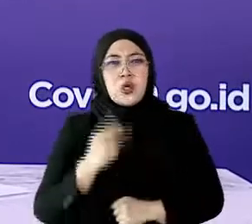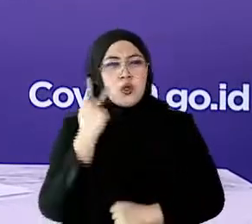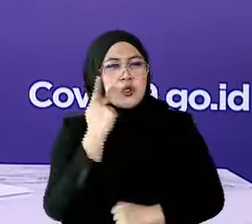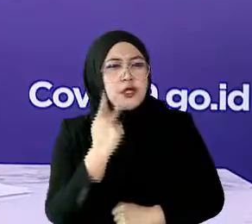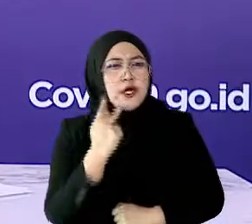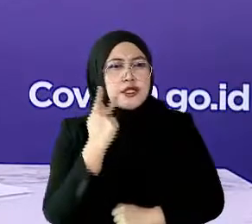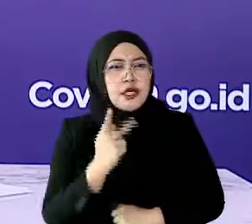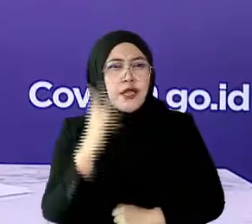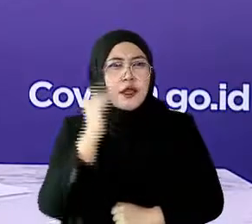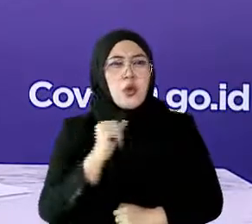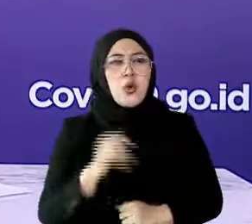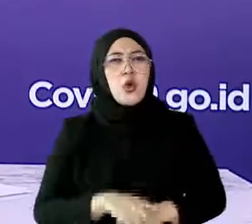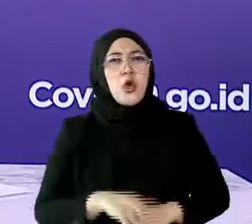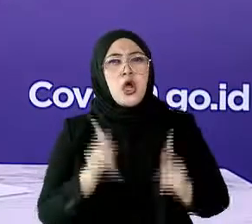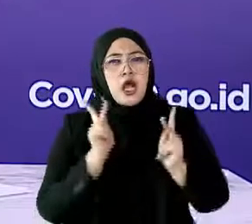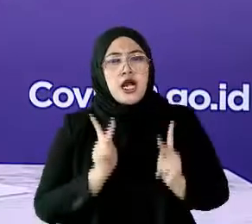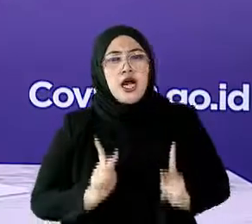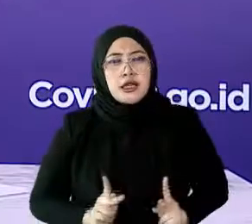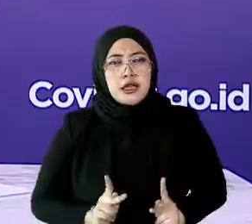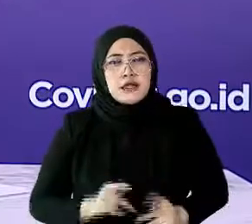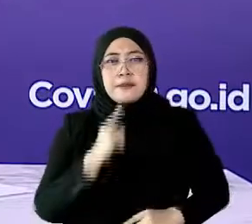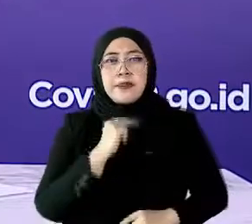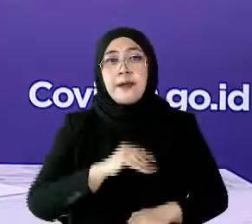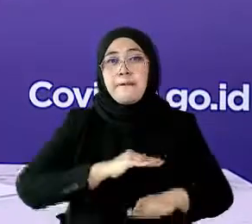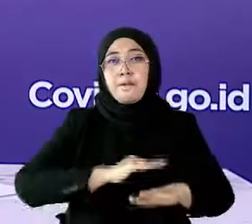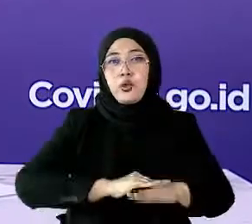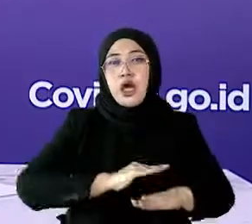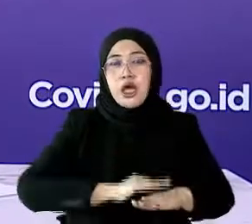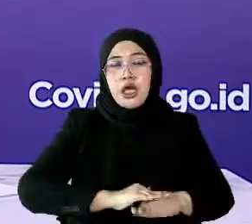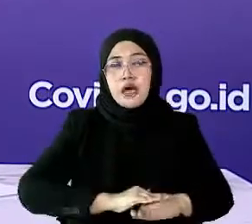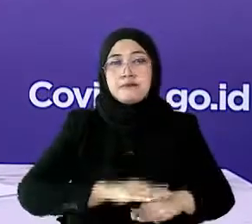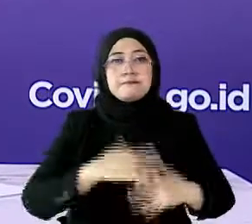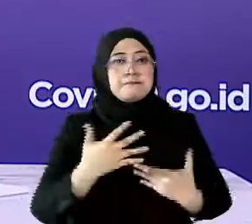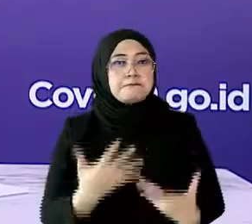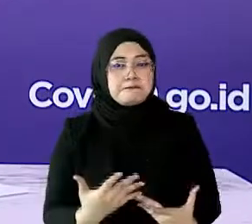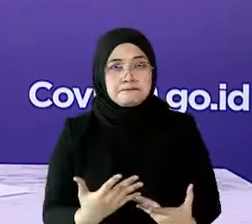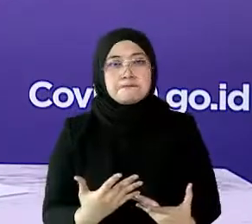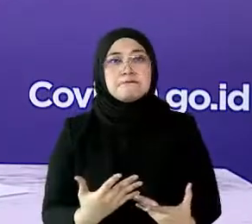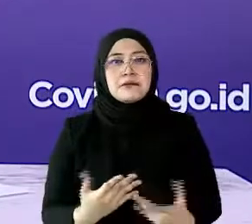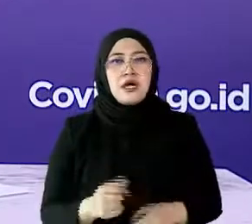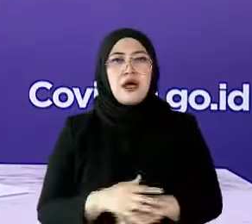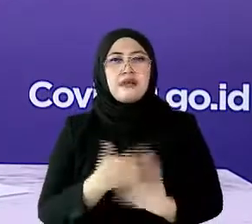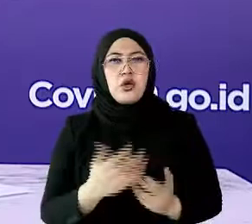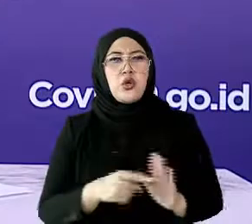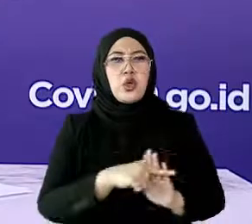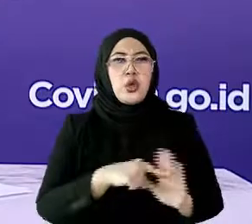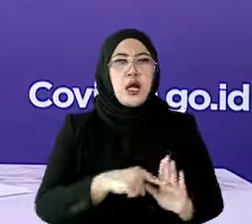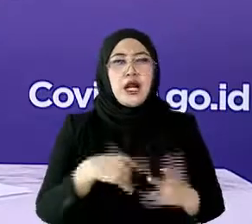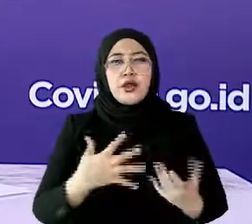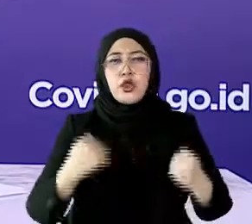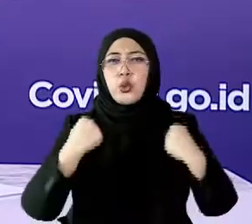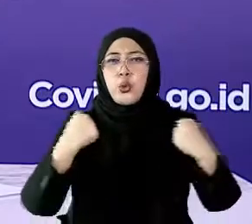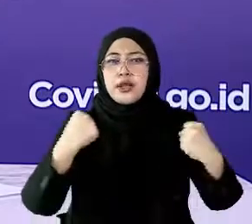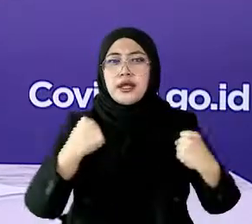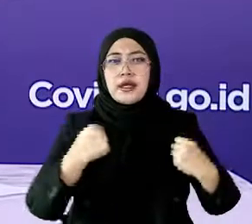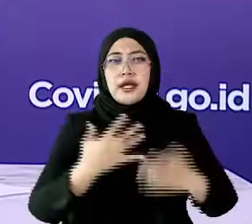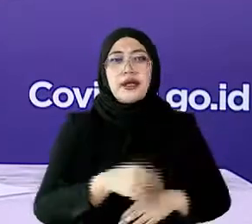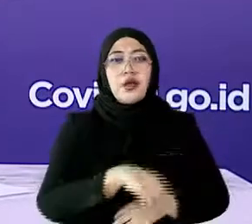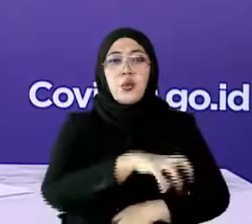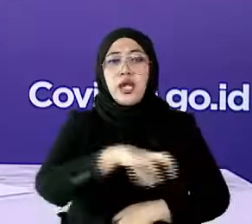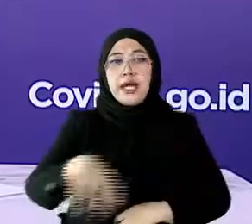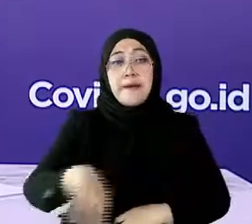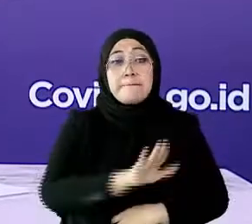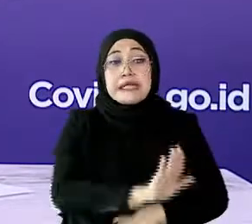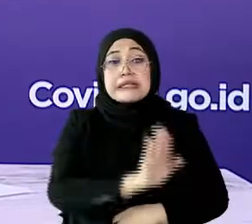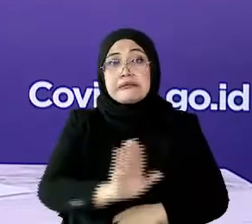dengan mengenali karakter baik itu tradisi budaya kelemahan maupun kekuatan dari masing-masing